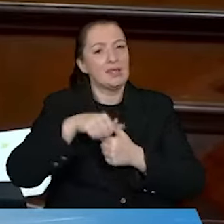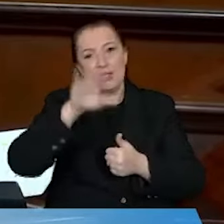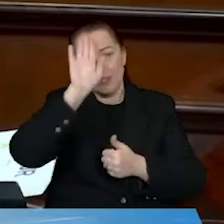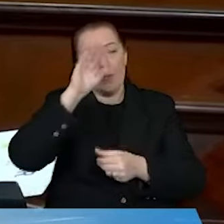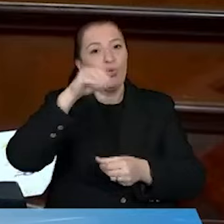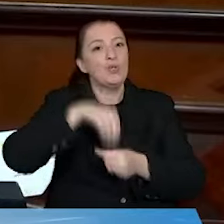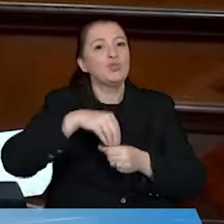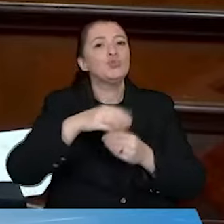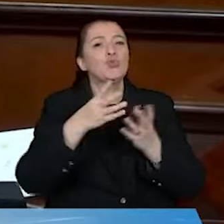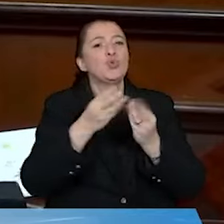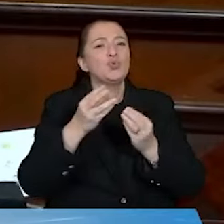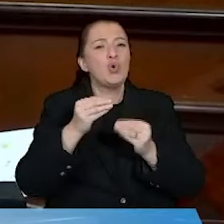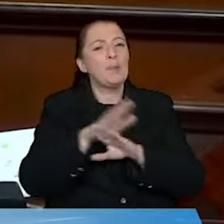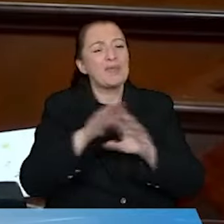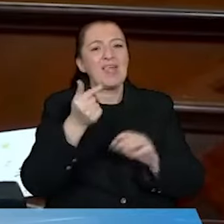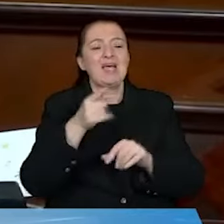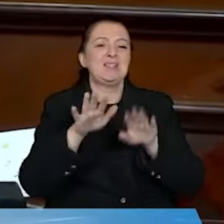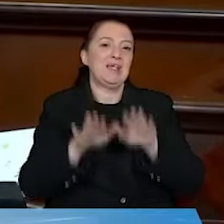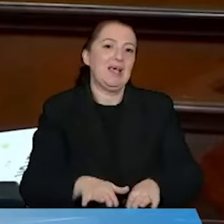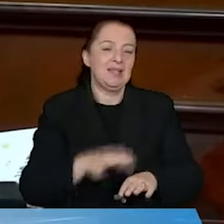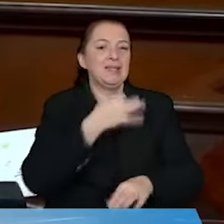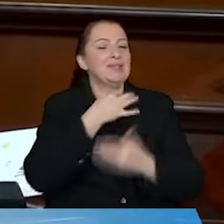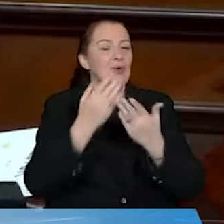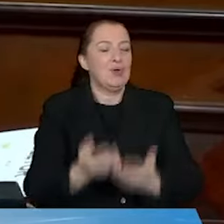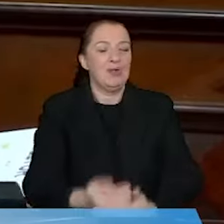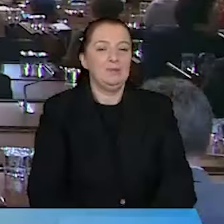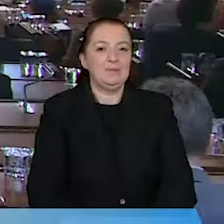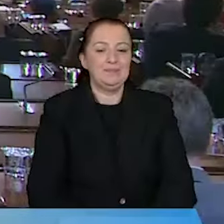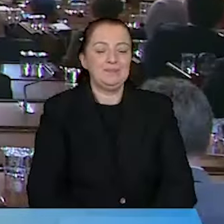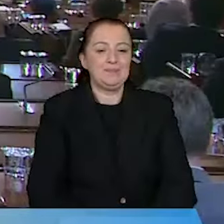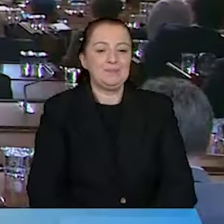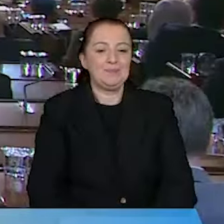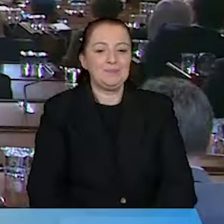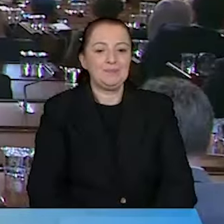İstanbul için çoğu gitti, azı kaldı. Teşekkür ediyorum.